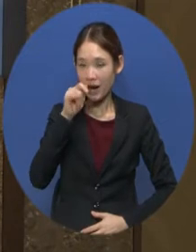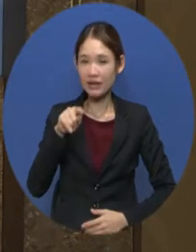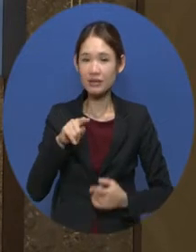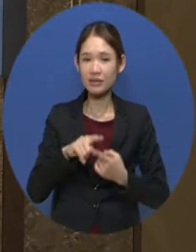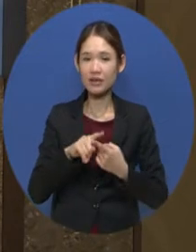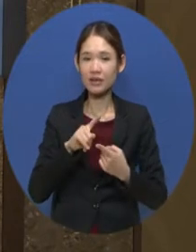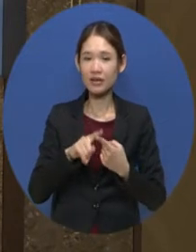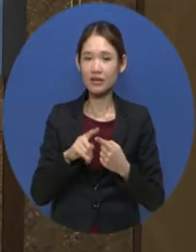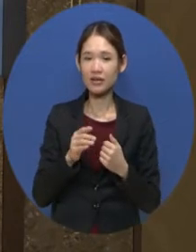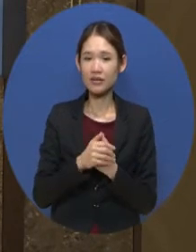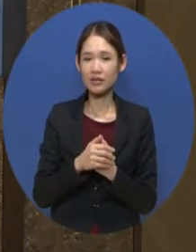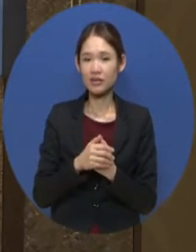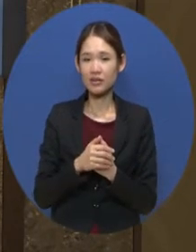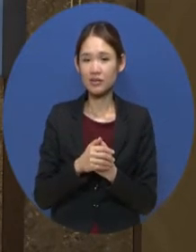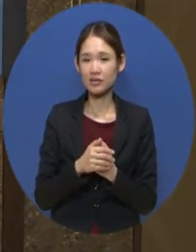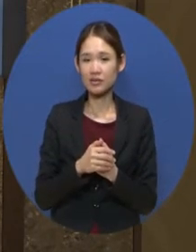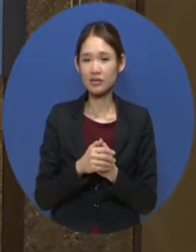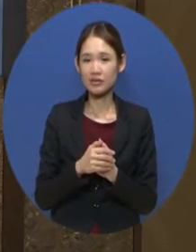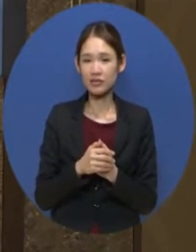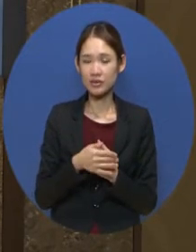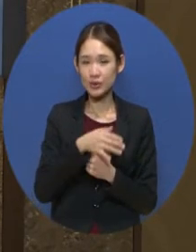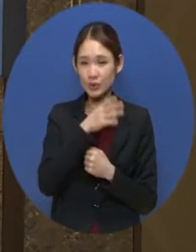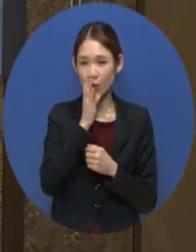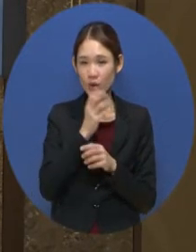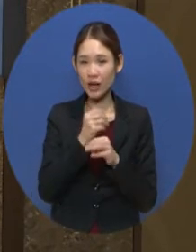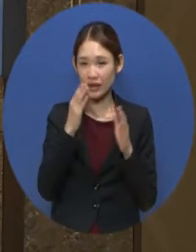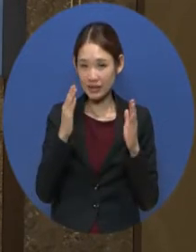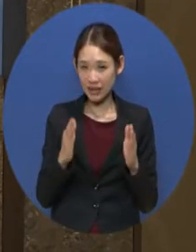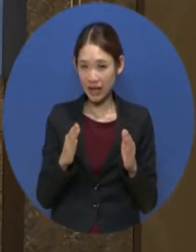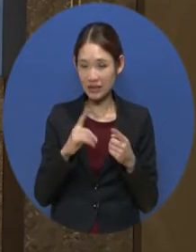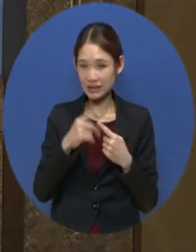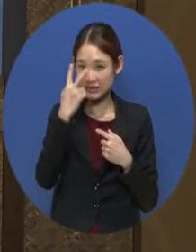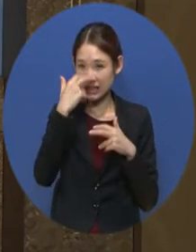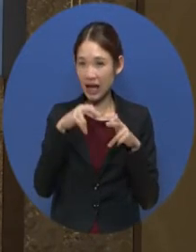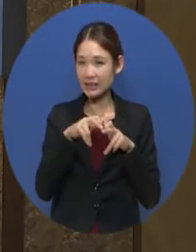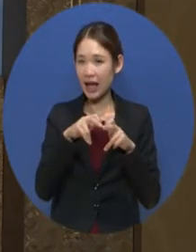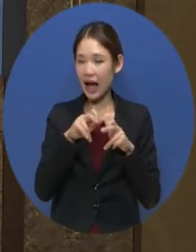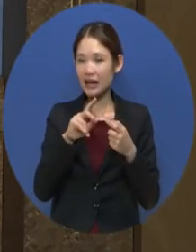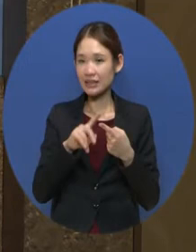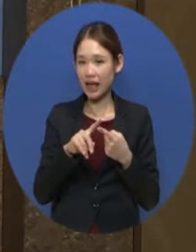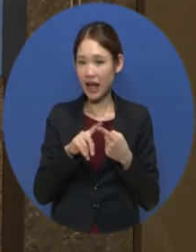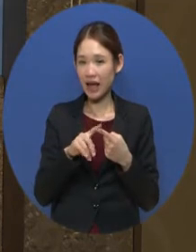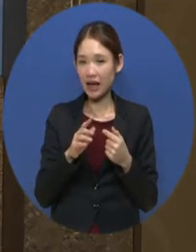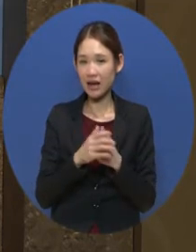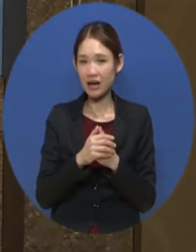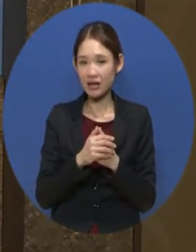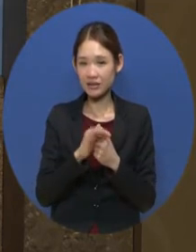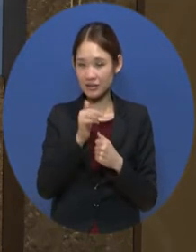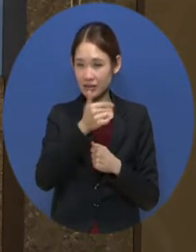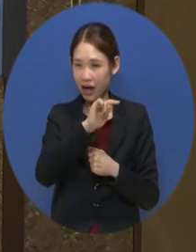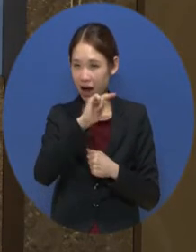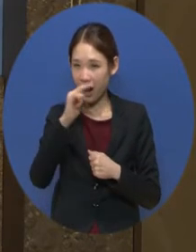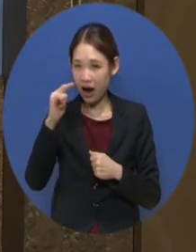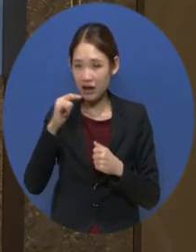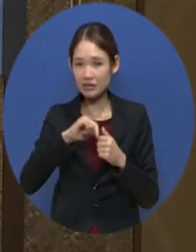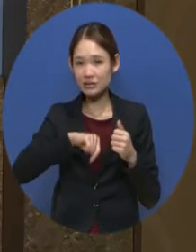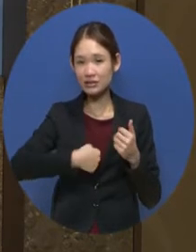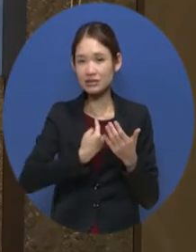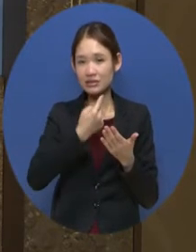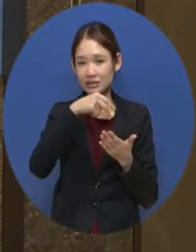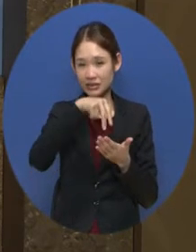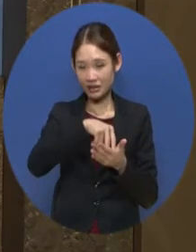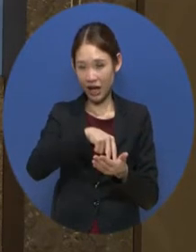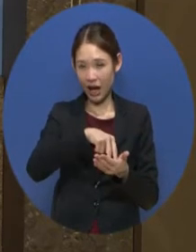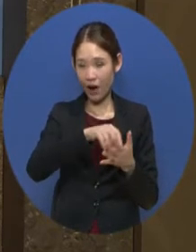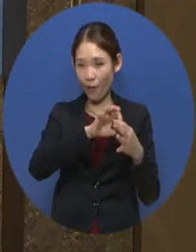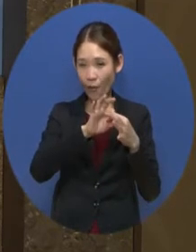이제 그 노년기에 대한 노년기에 있는 시각장애인분들을 대상으로 네. 다양한 어떤